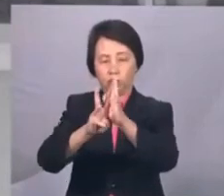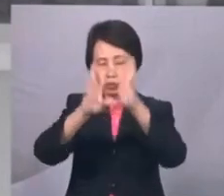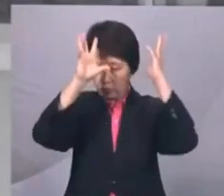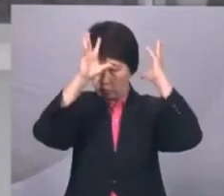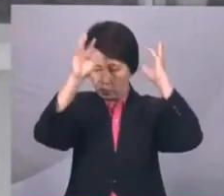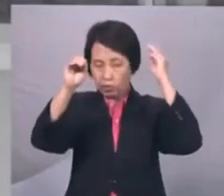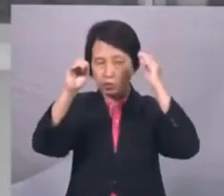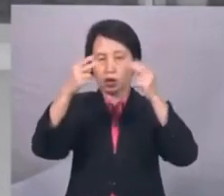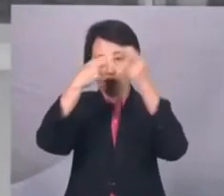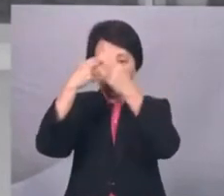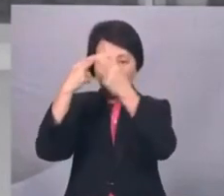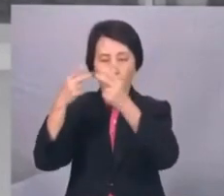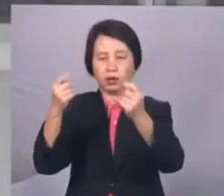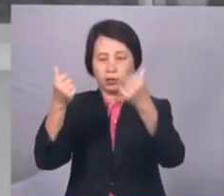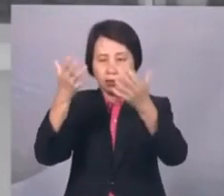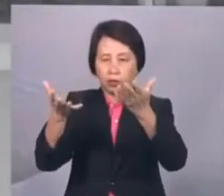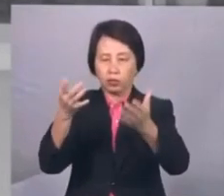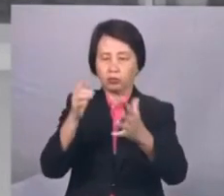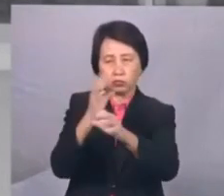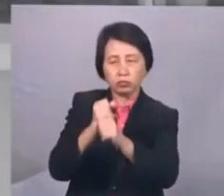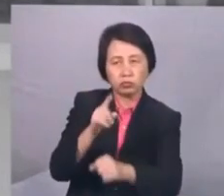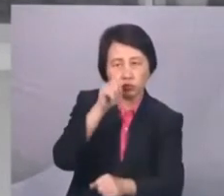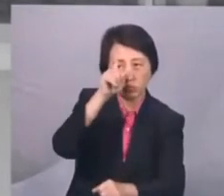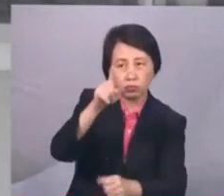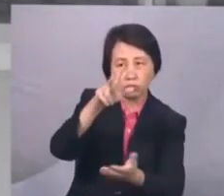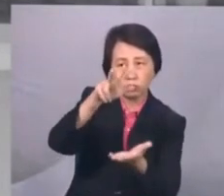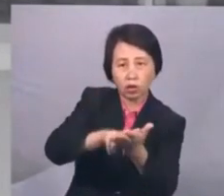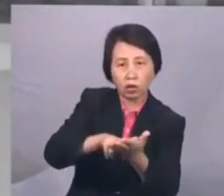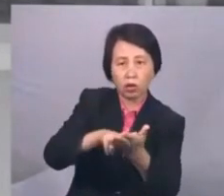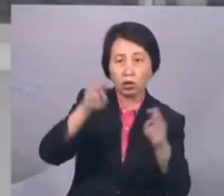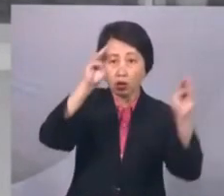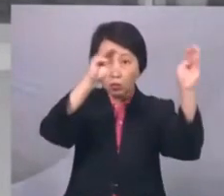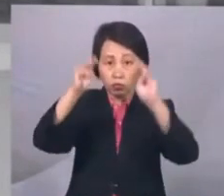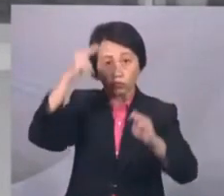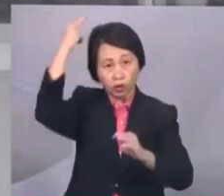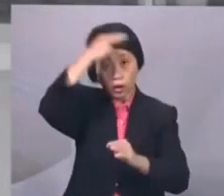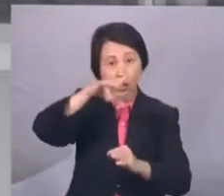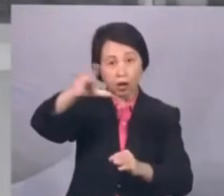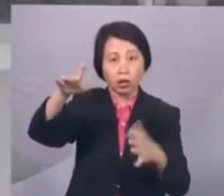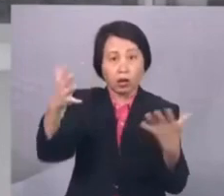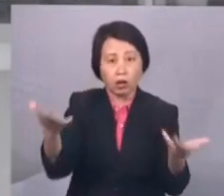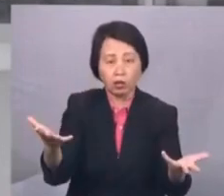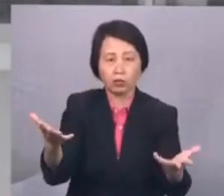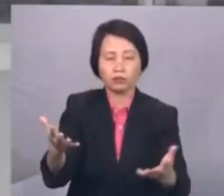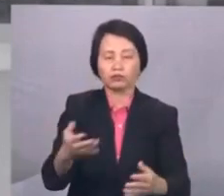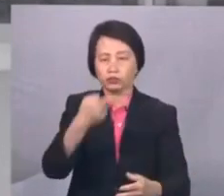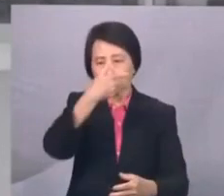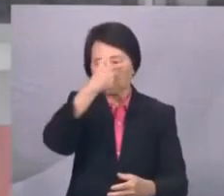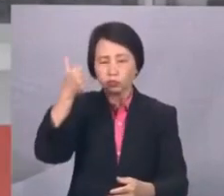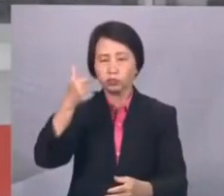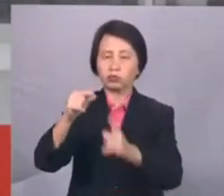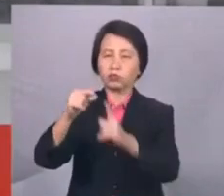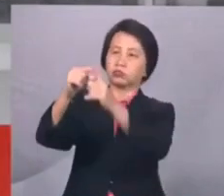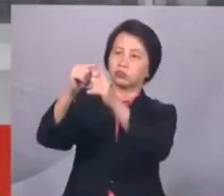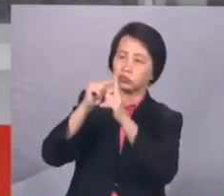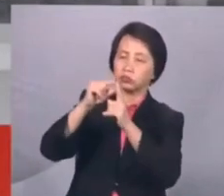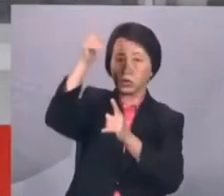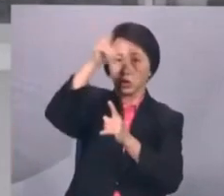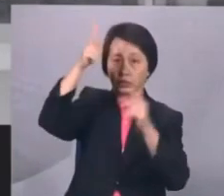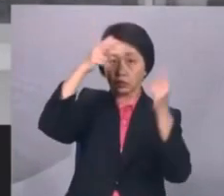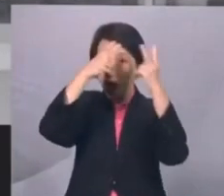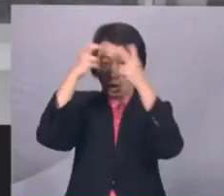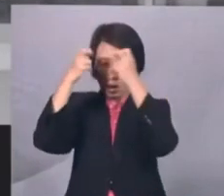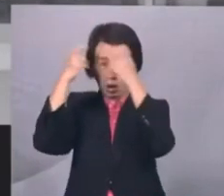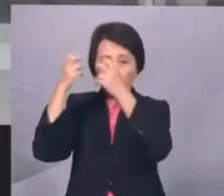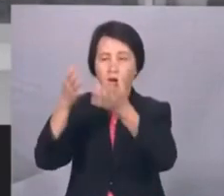Malaysia secepat mungkin bagi mendapatkan kepastian berhubung status musim haji tahun ini hal tersebut susunan kenyataan yang dikeluarkan Kerajaan